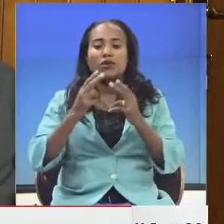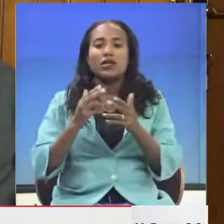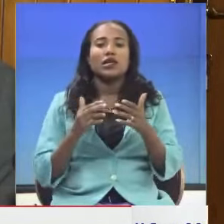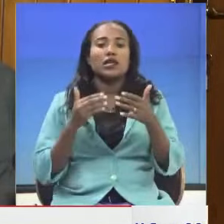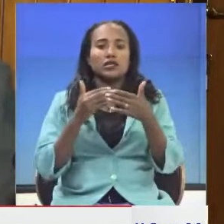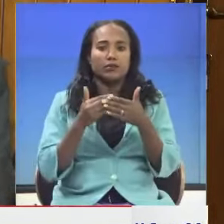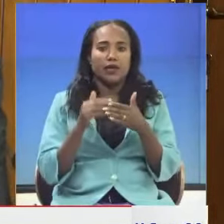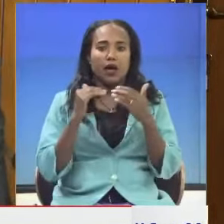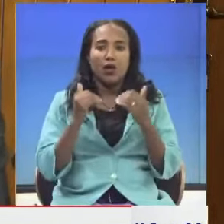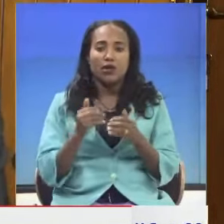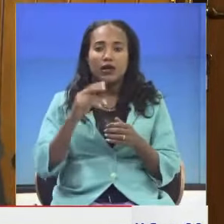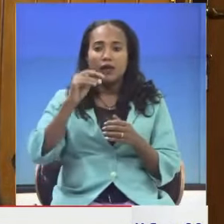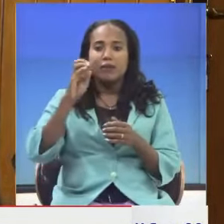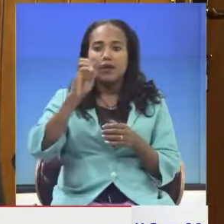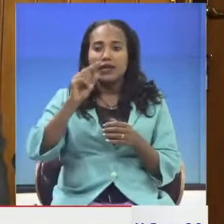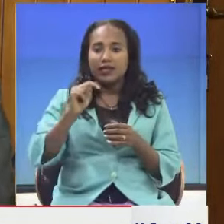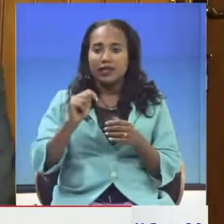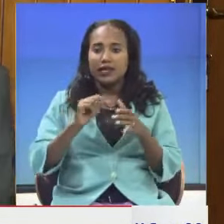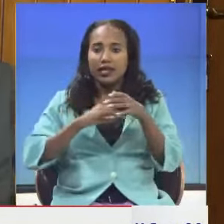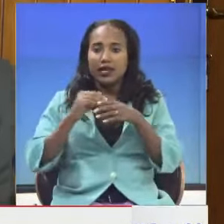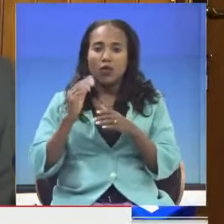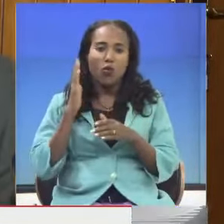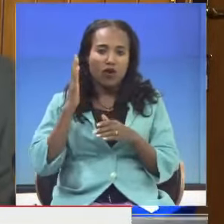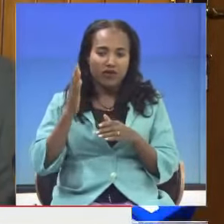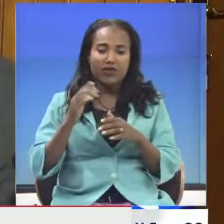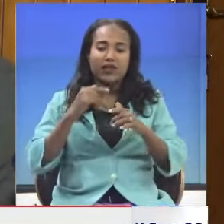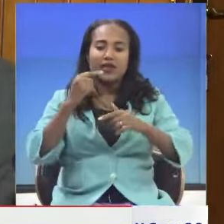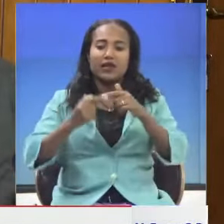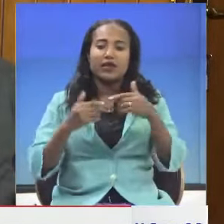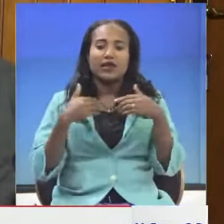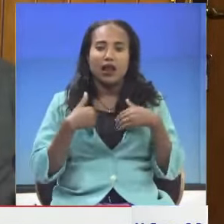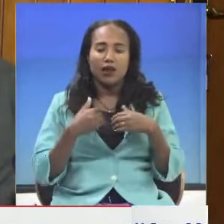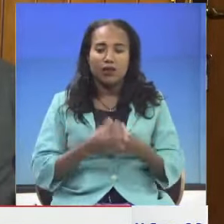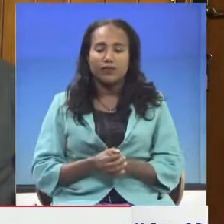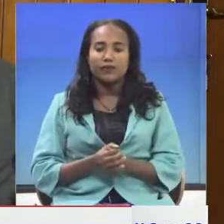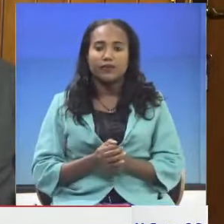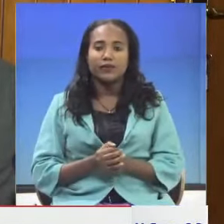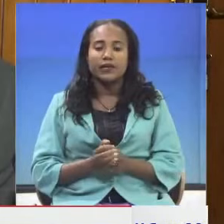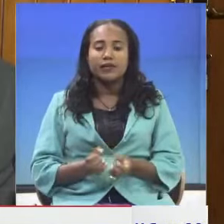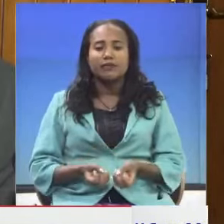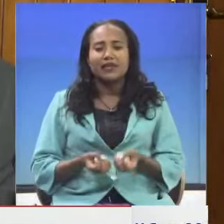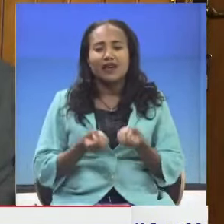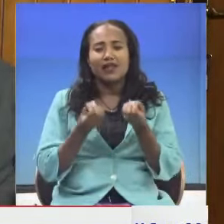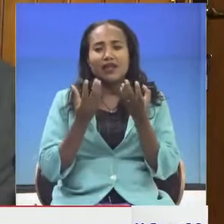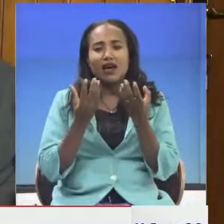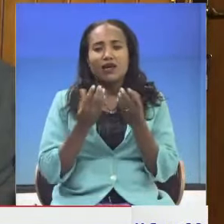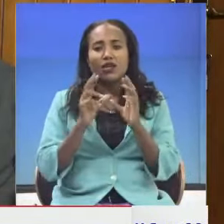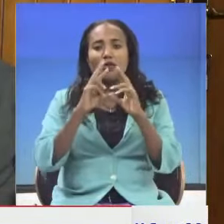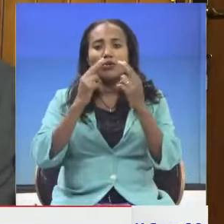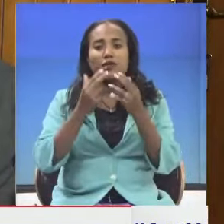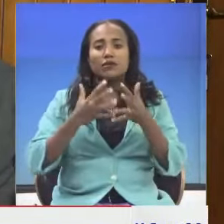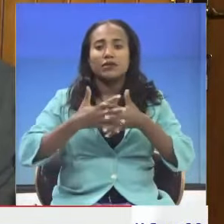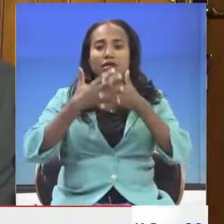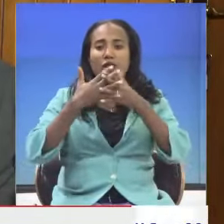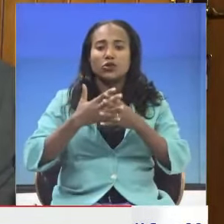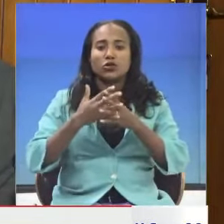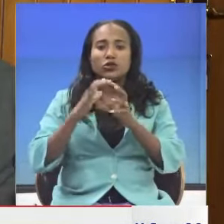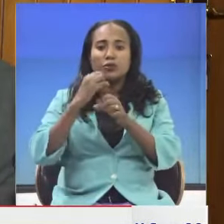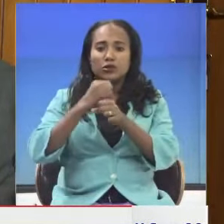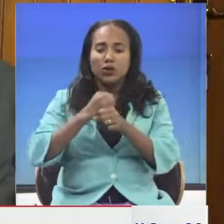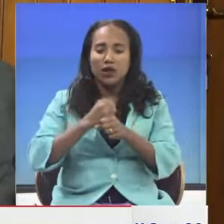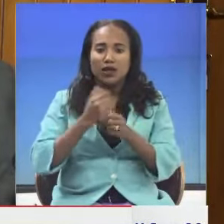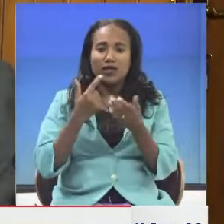ቡድን የደረሰበት። አሁን መቂት እየተለቀቀ ወደፊት እየሄደ ነው ያለው። በርካታ የቡድን መሳሪያዎች